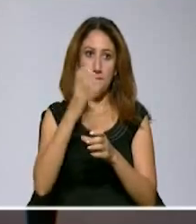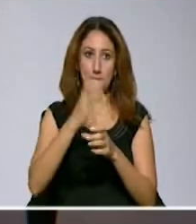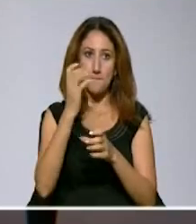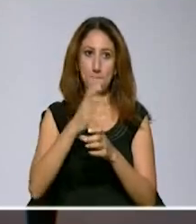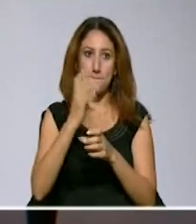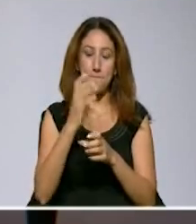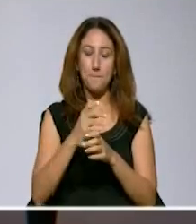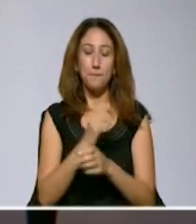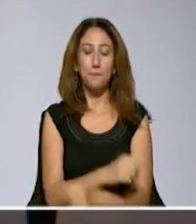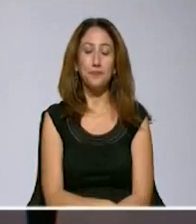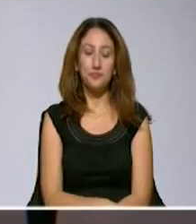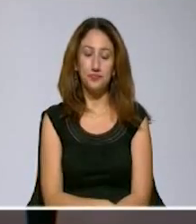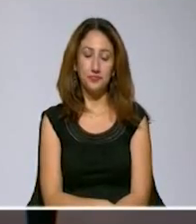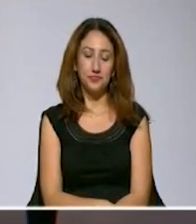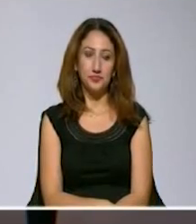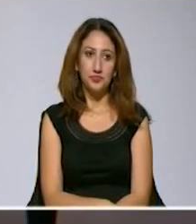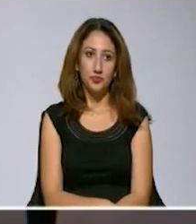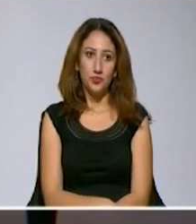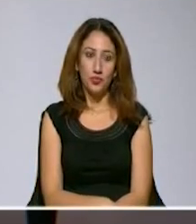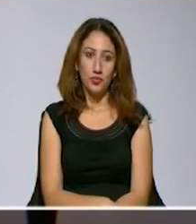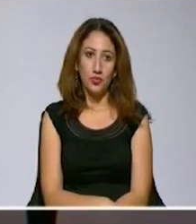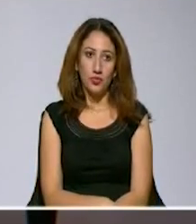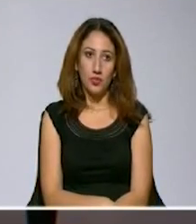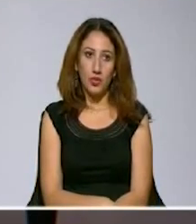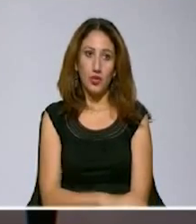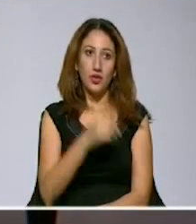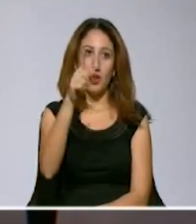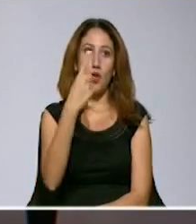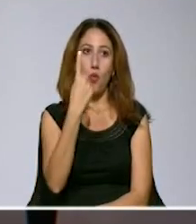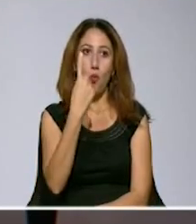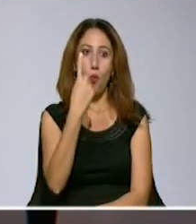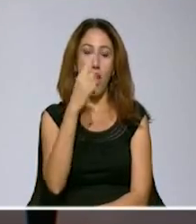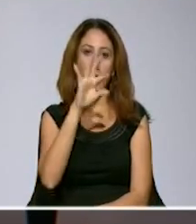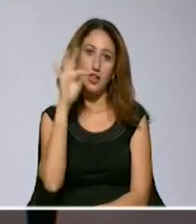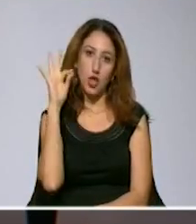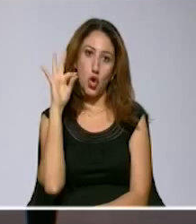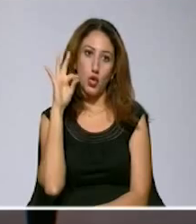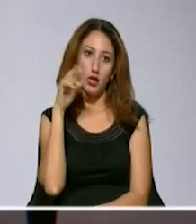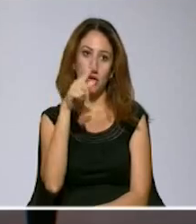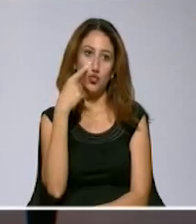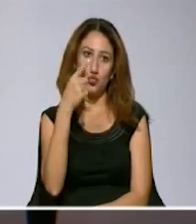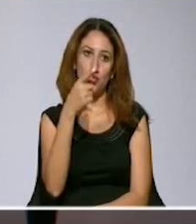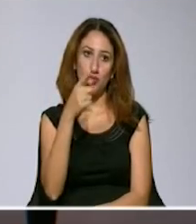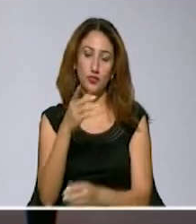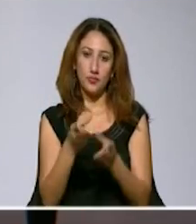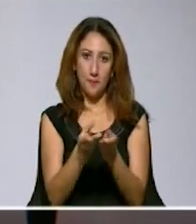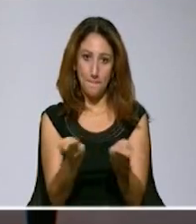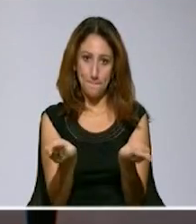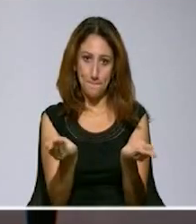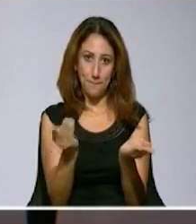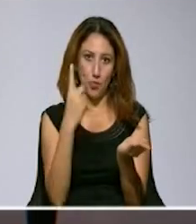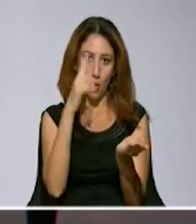ماشي، فنطتها. اتفقنا. وهطلب من حضرتك تلمسي اي كارت انت عايزاه. اي كارت انا